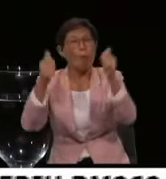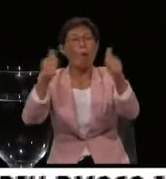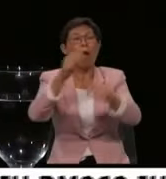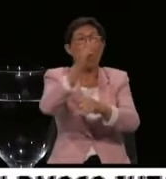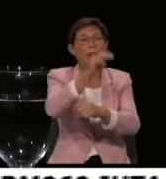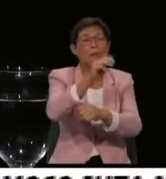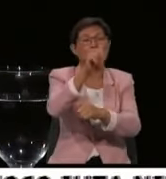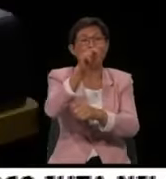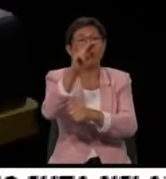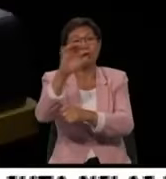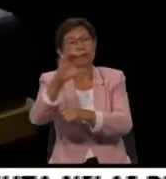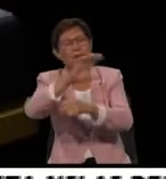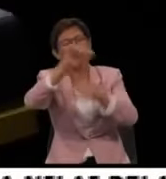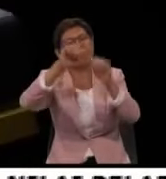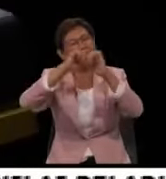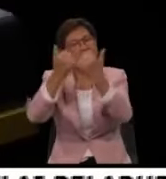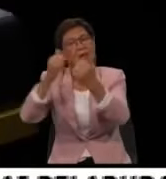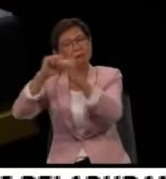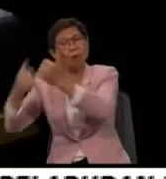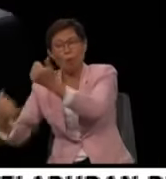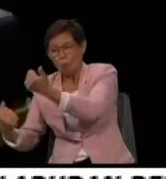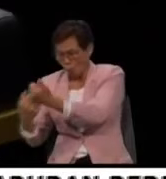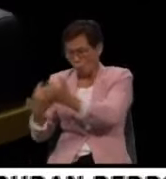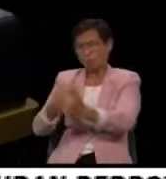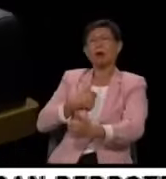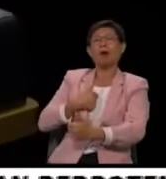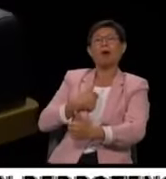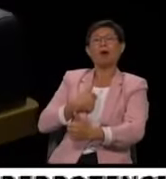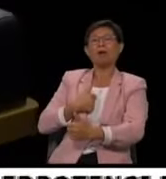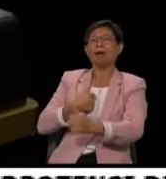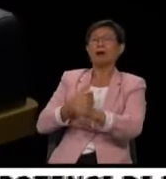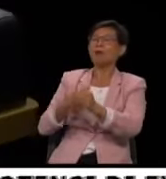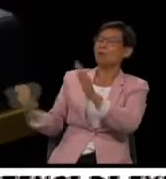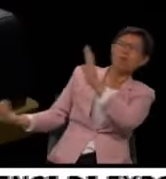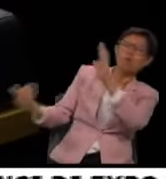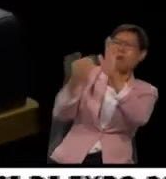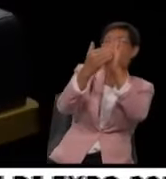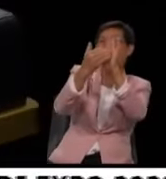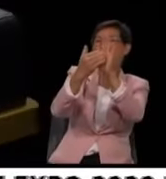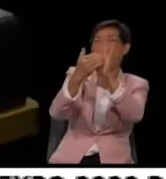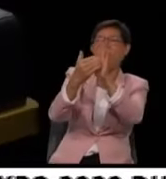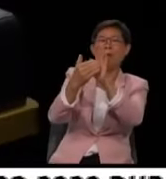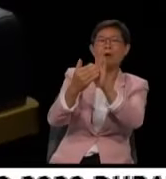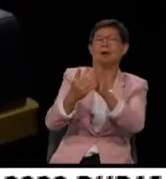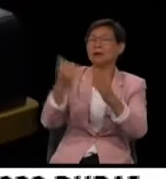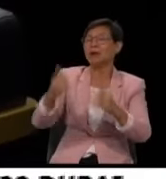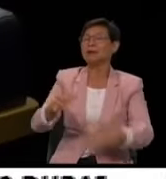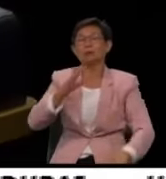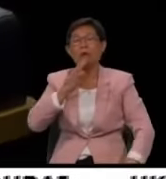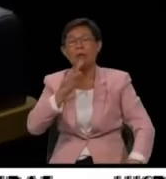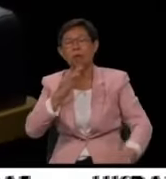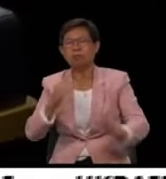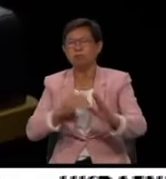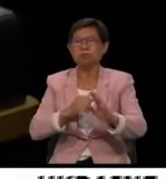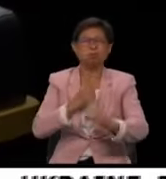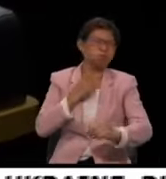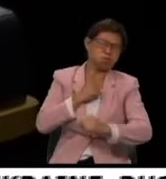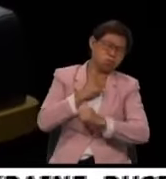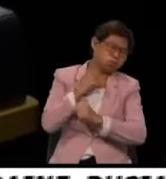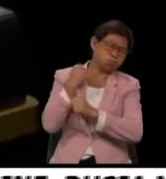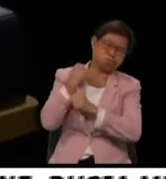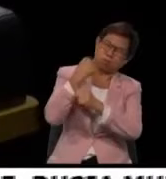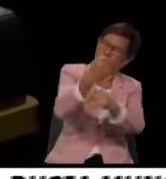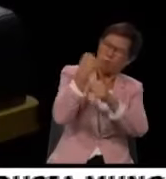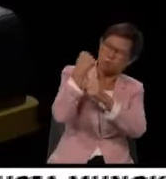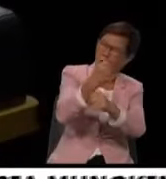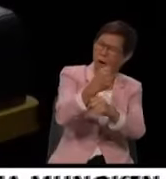MTUC dan beberapa agensi berkaitan m yang menentang tu. Bukan menentang yang akan menyatakan melentang pun secara halus.